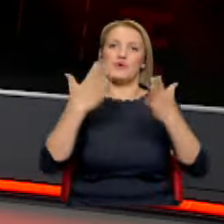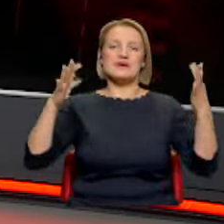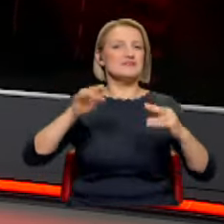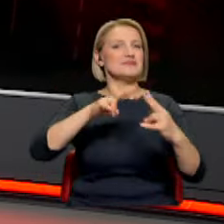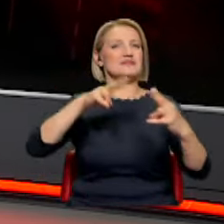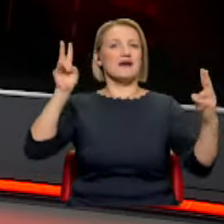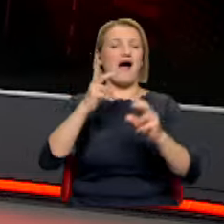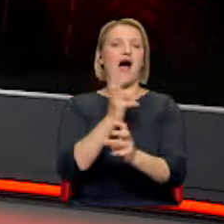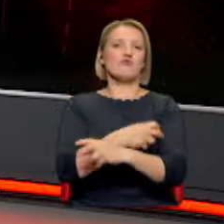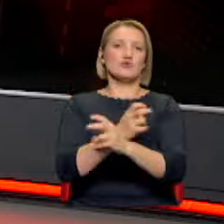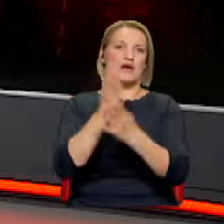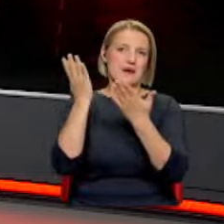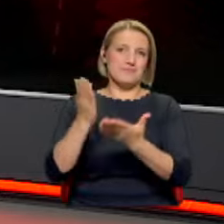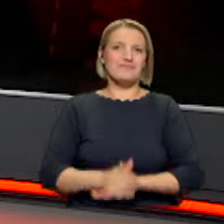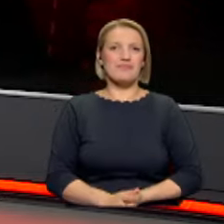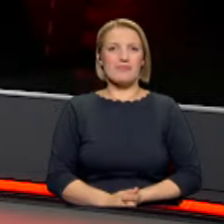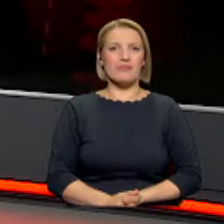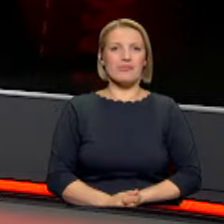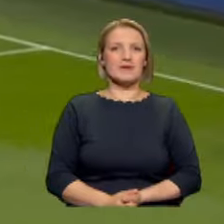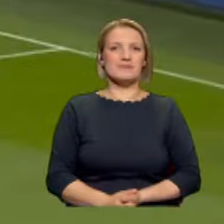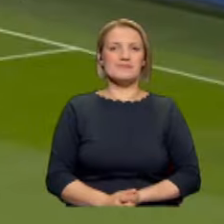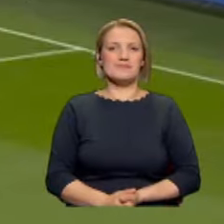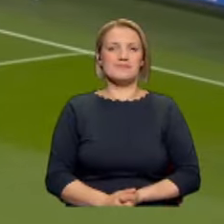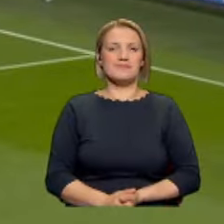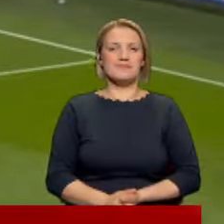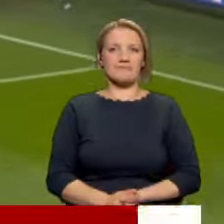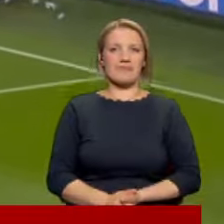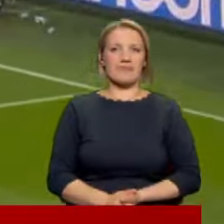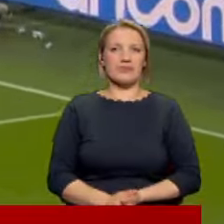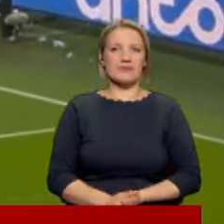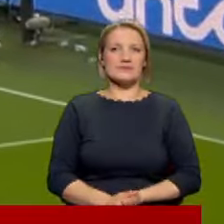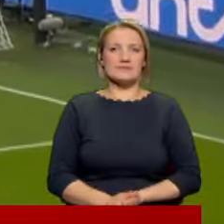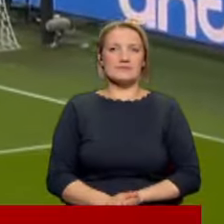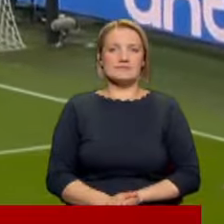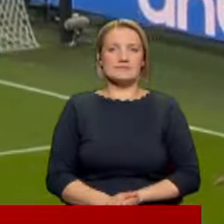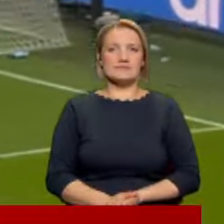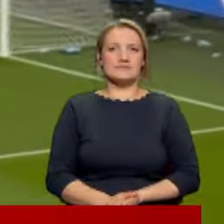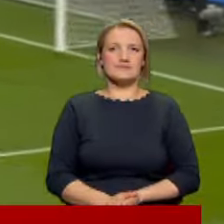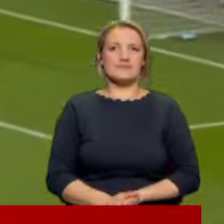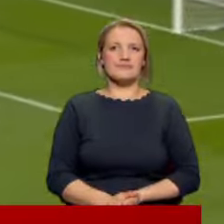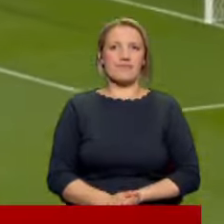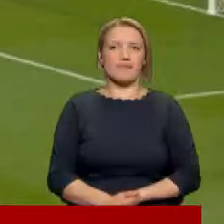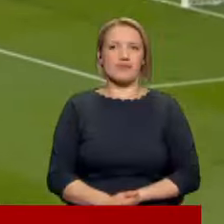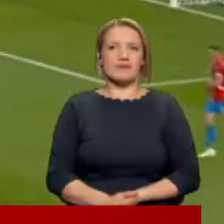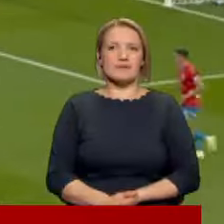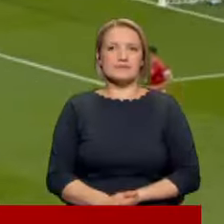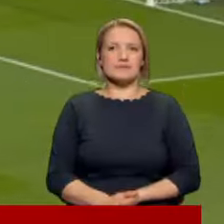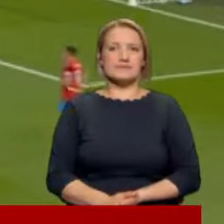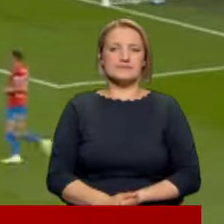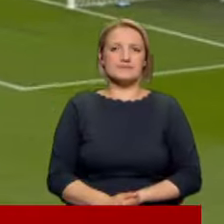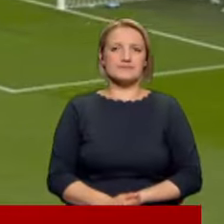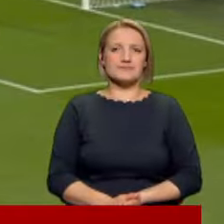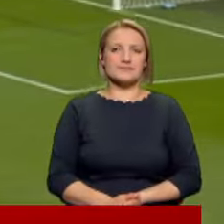sıra Avusturya'da. Kenan şut, savunma, yine Kenan, Stanek, Stanek çıkardı,